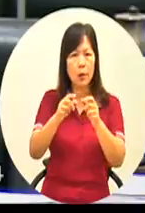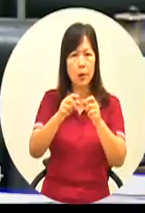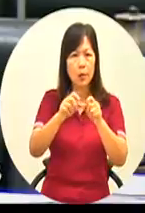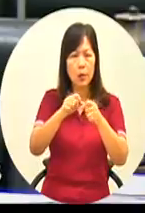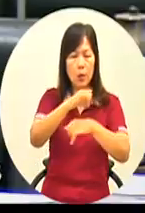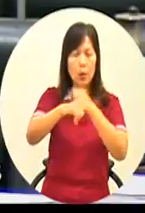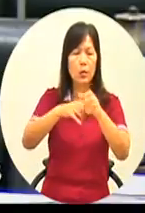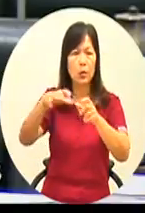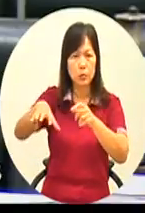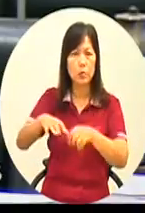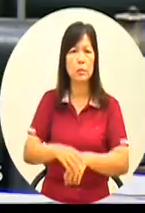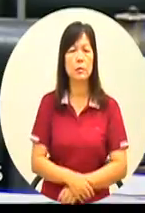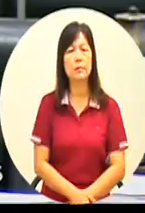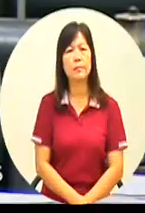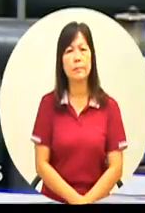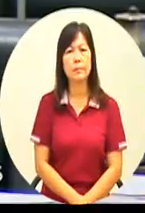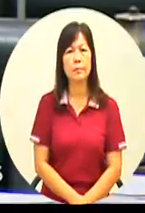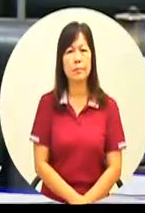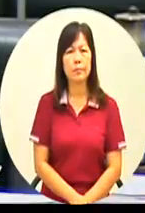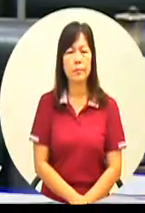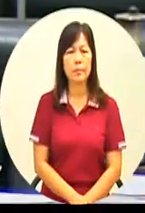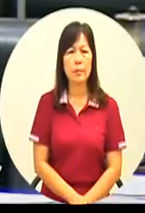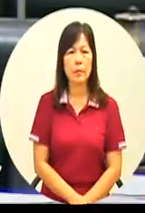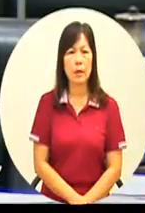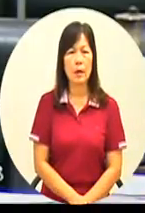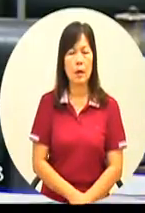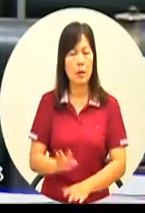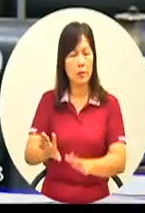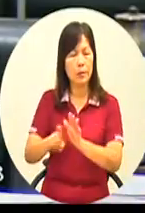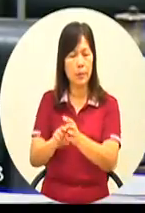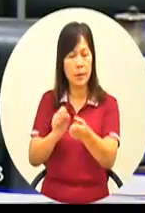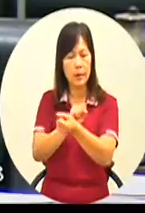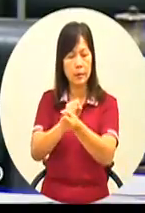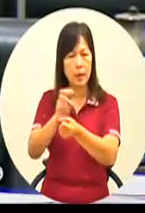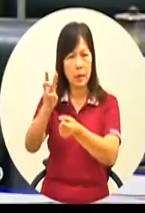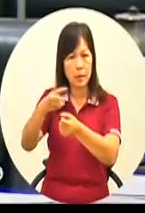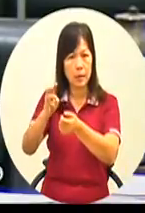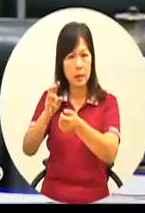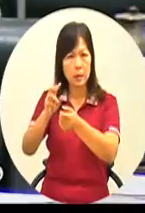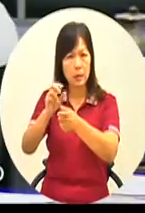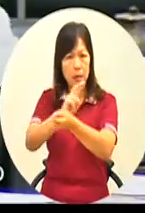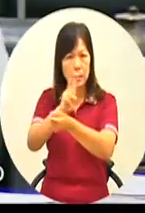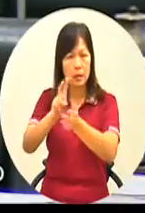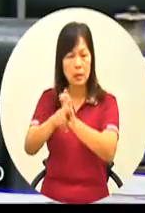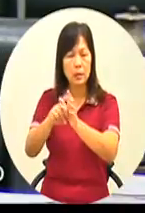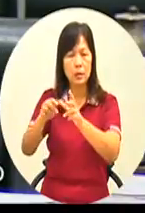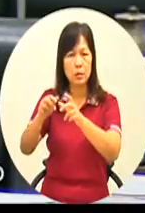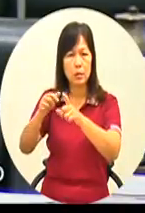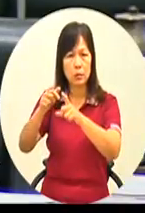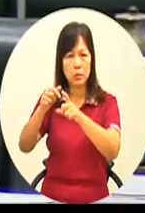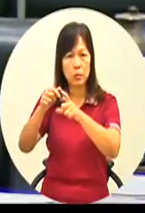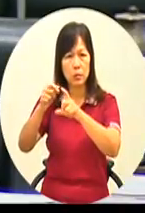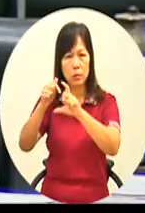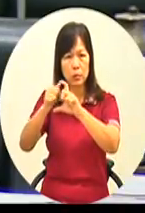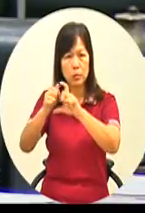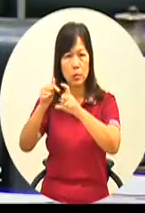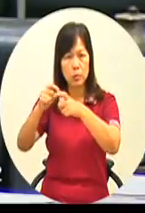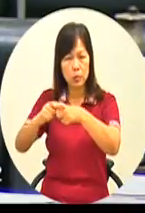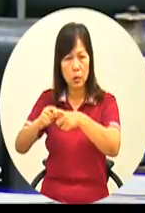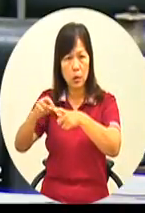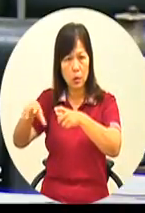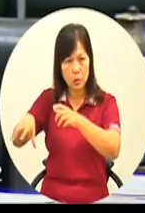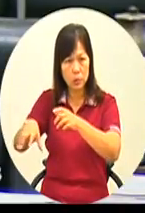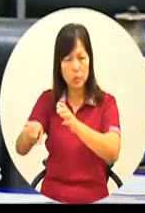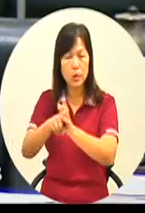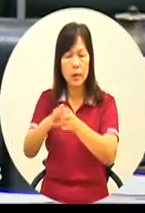动中心，目前呢我们三林区公所跟那个社会局的那个管理单位